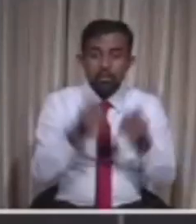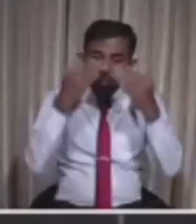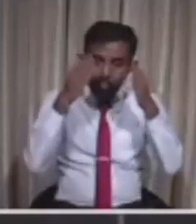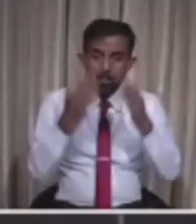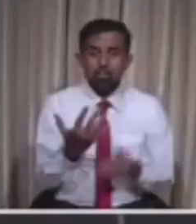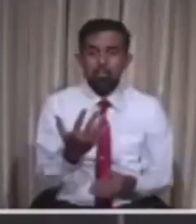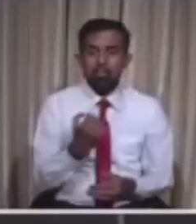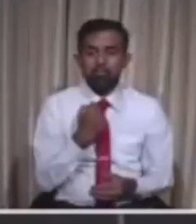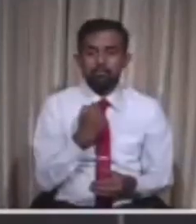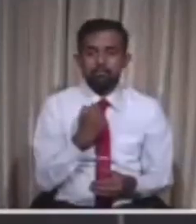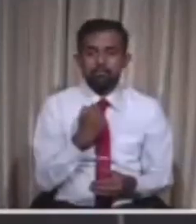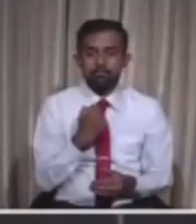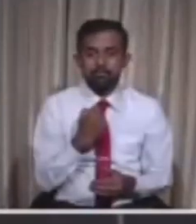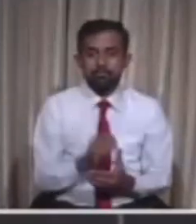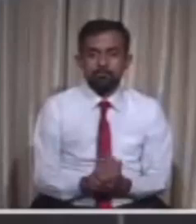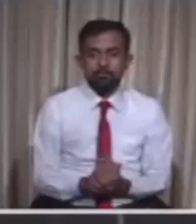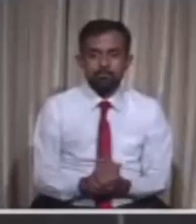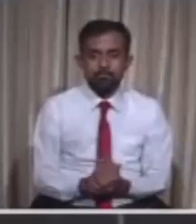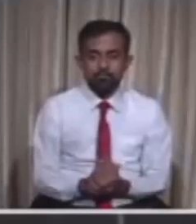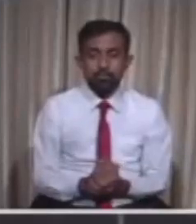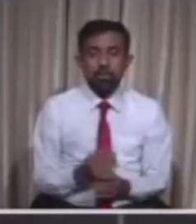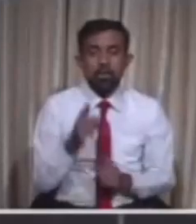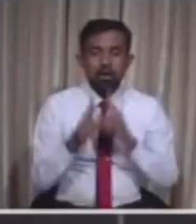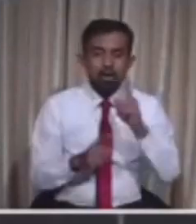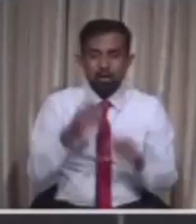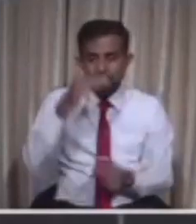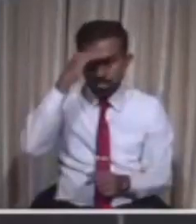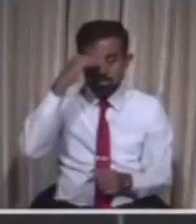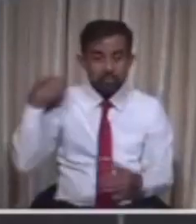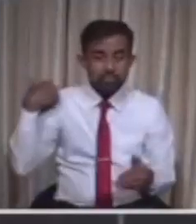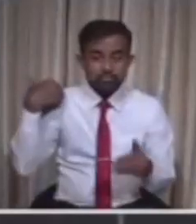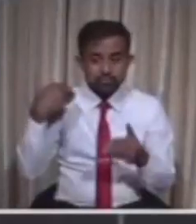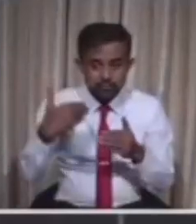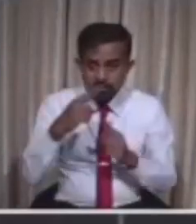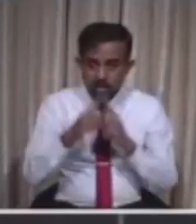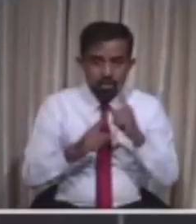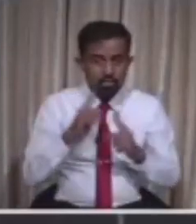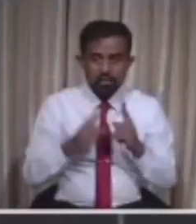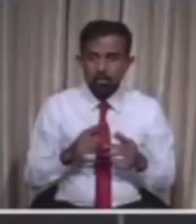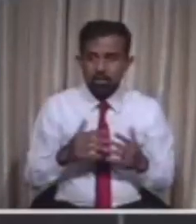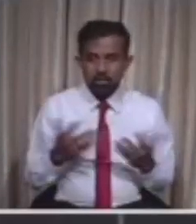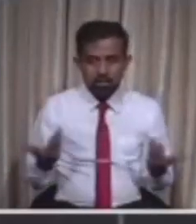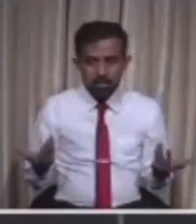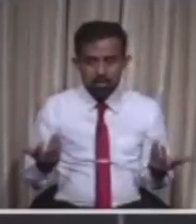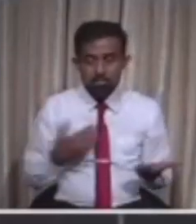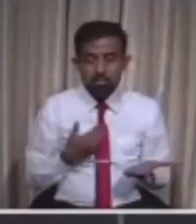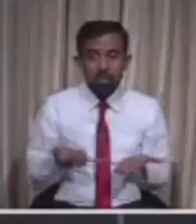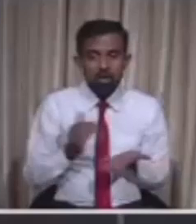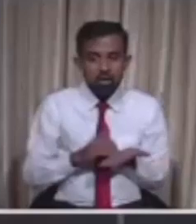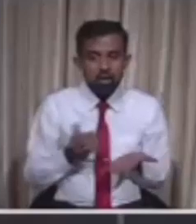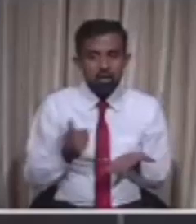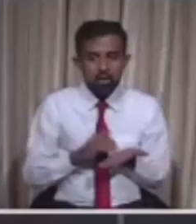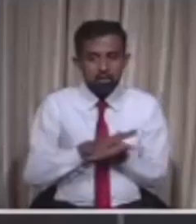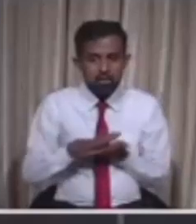අවංකභාවයක් ඕනේ. ඒ නිසා ගරු කතානායකතුමනි දීර්ඝව කතා කරන්න යන්නේ නැහැ. නමුත් මම නැවතත් අවධාරණය